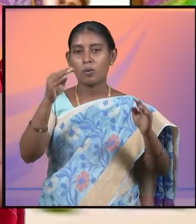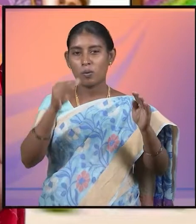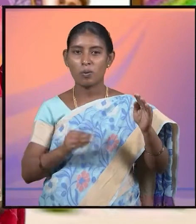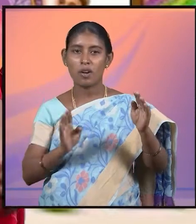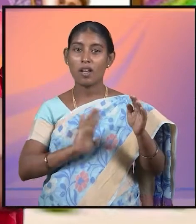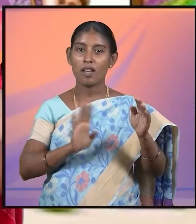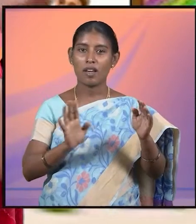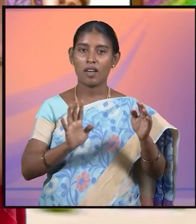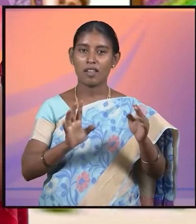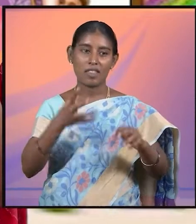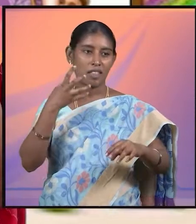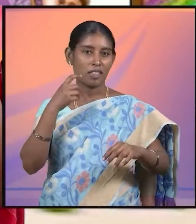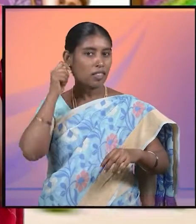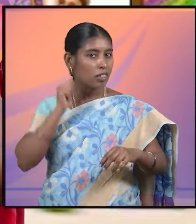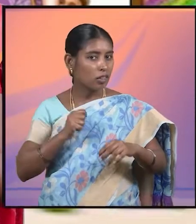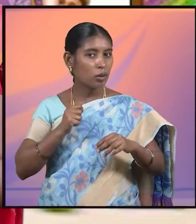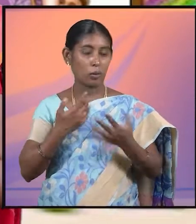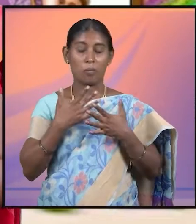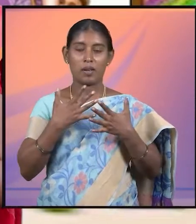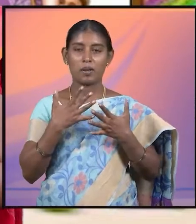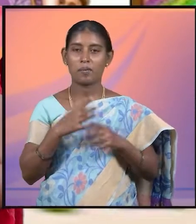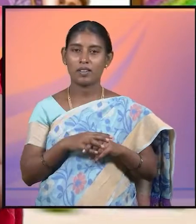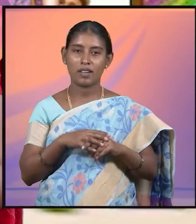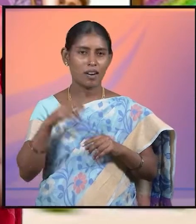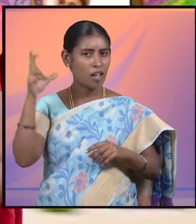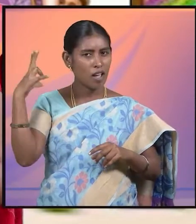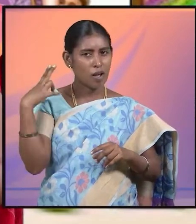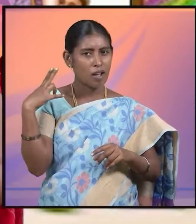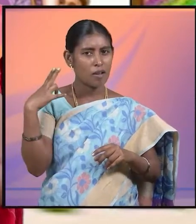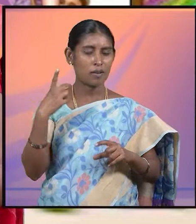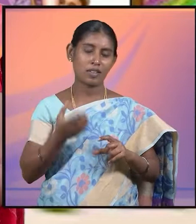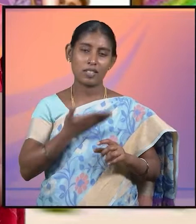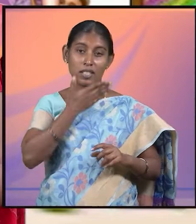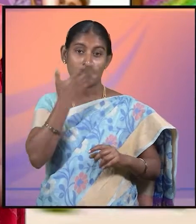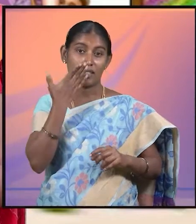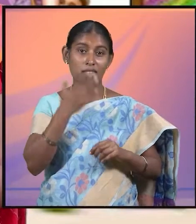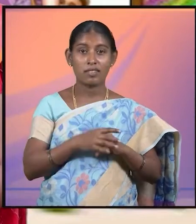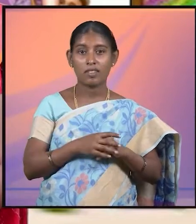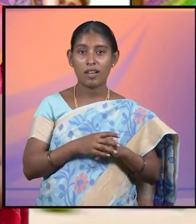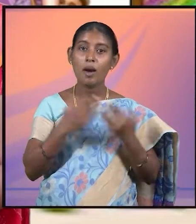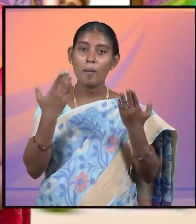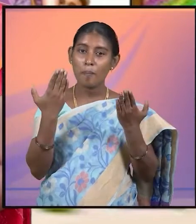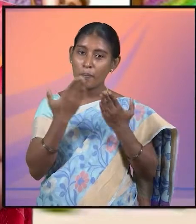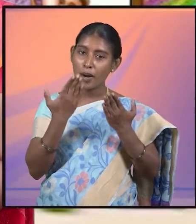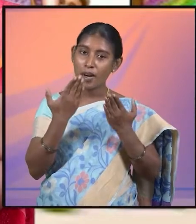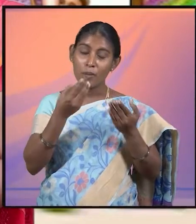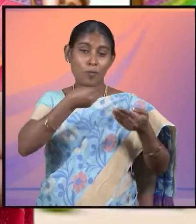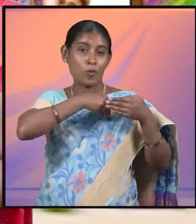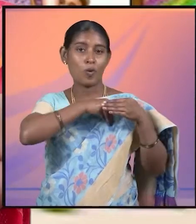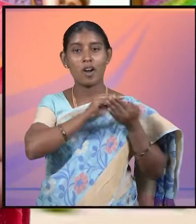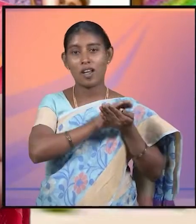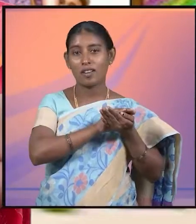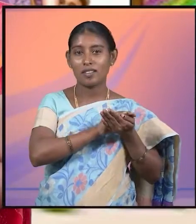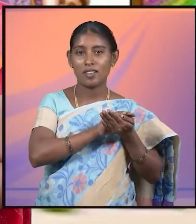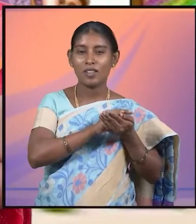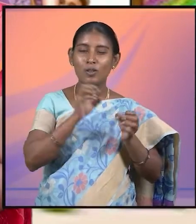குறைவுறாது. கல்வர்க்கோ பயமில்லை, காவலுக்கோ மிக எளிது. கல்வி என்னும் உள்ளத்தே பொருளிருக்க